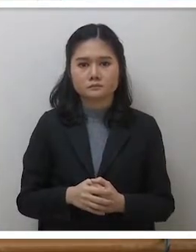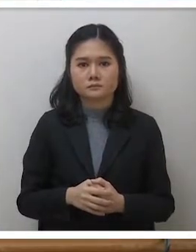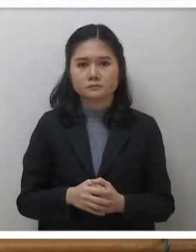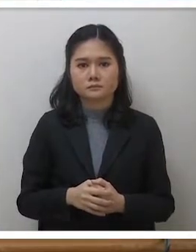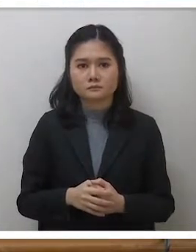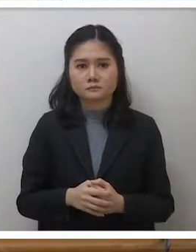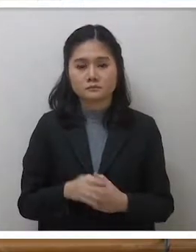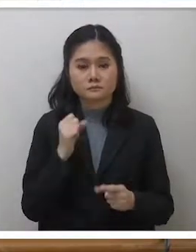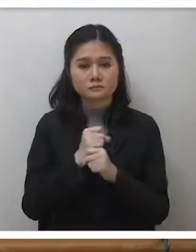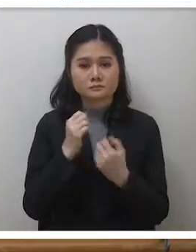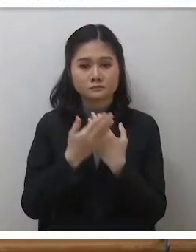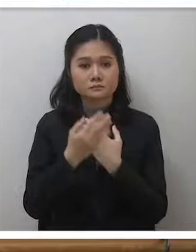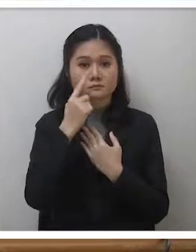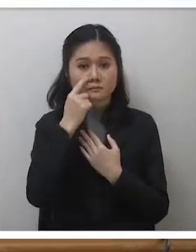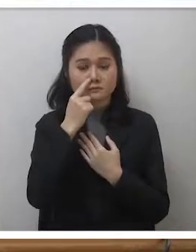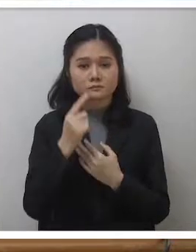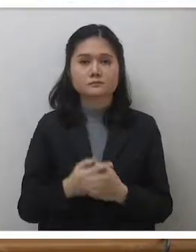ตรงนี้คุณจะทำเป็นเงาจมูก